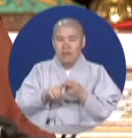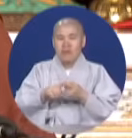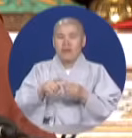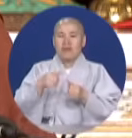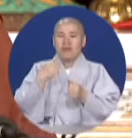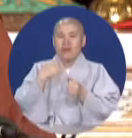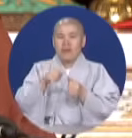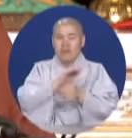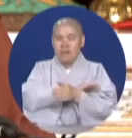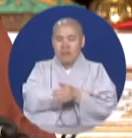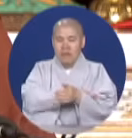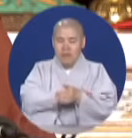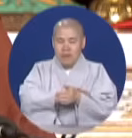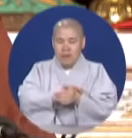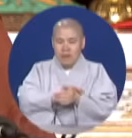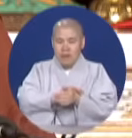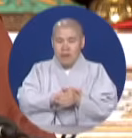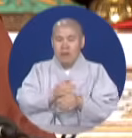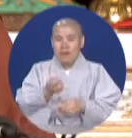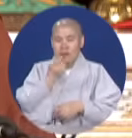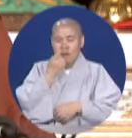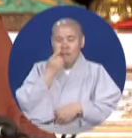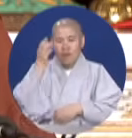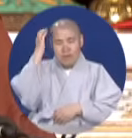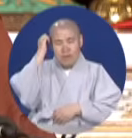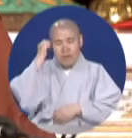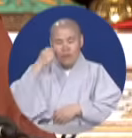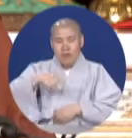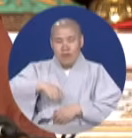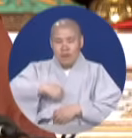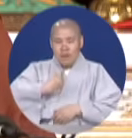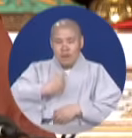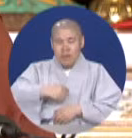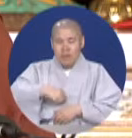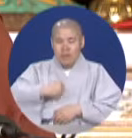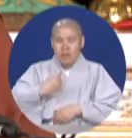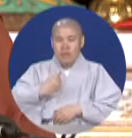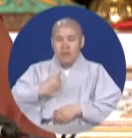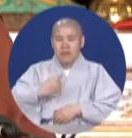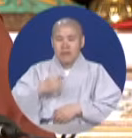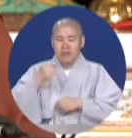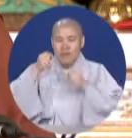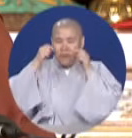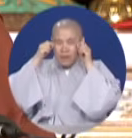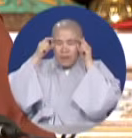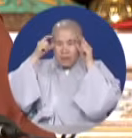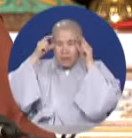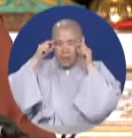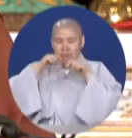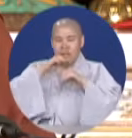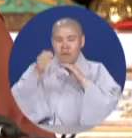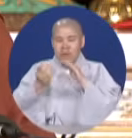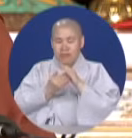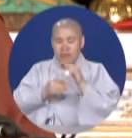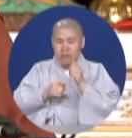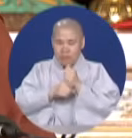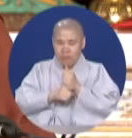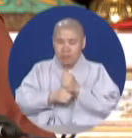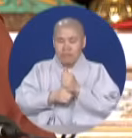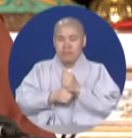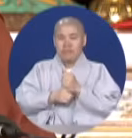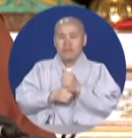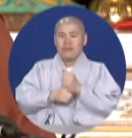우리 자신을 깨우치는 것, 또 그런 것을 또 잘